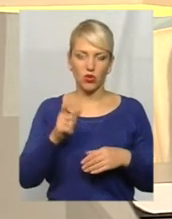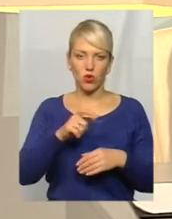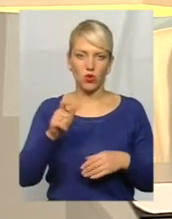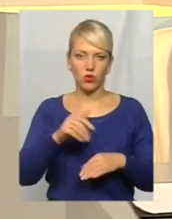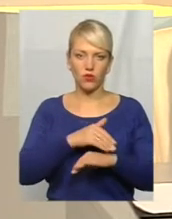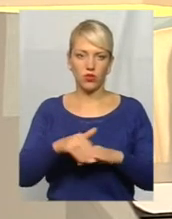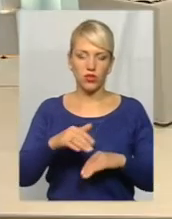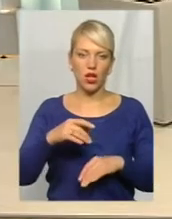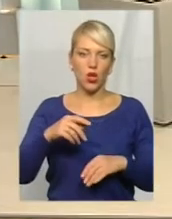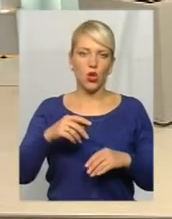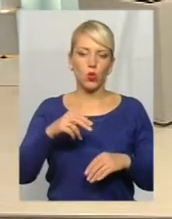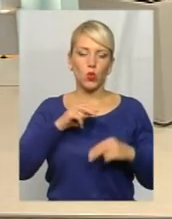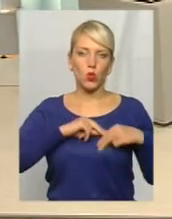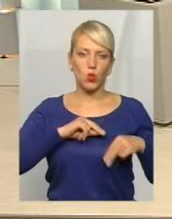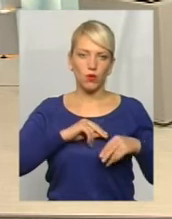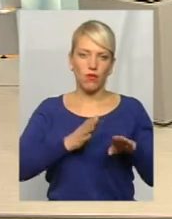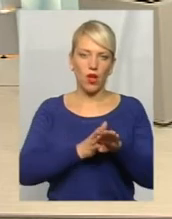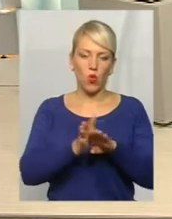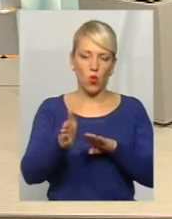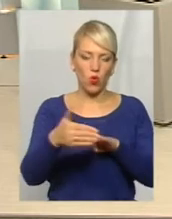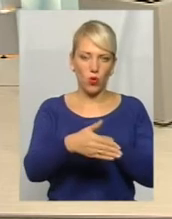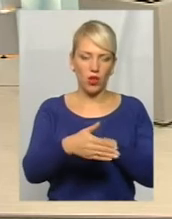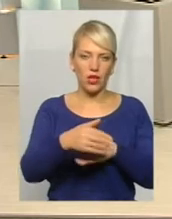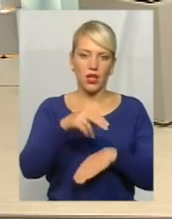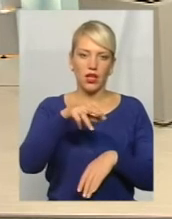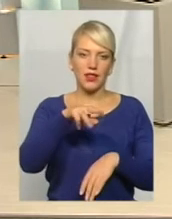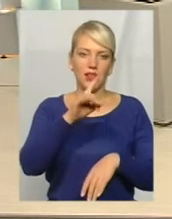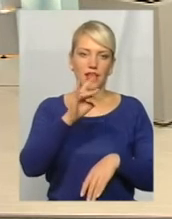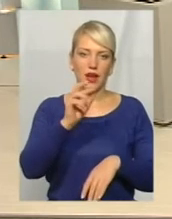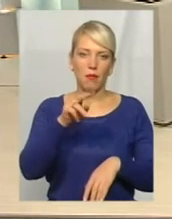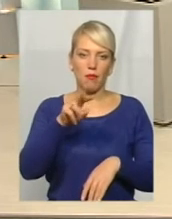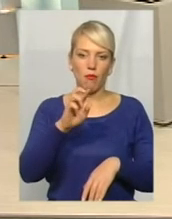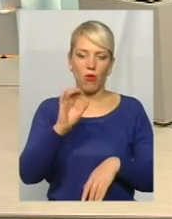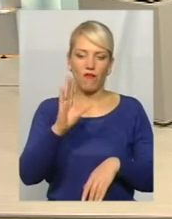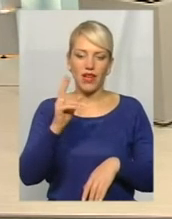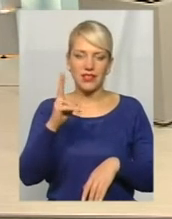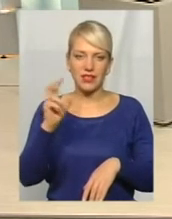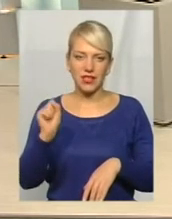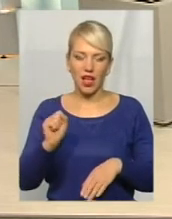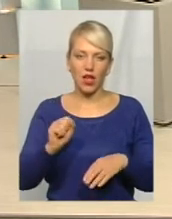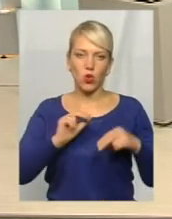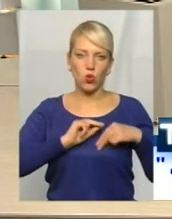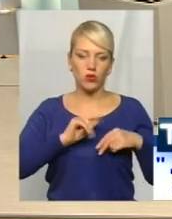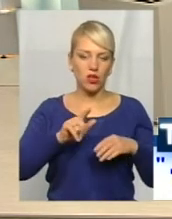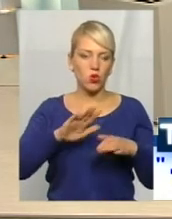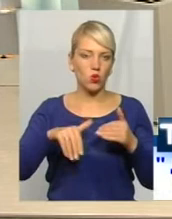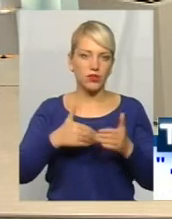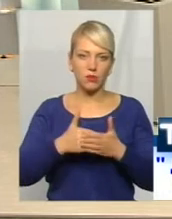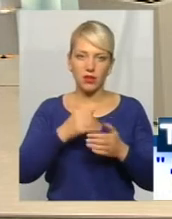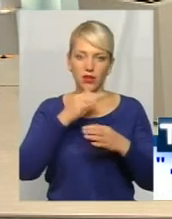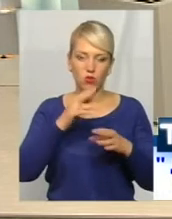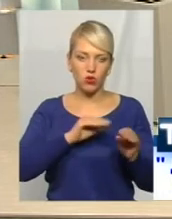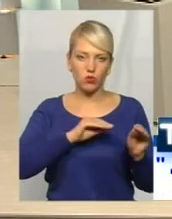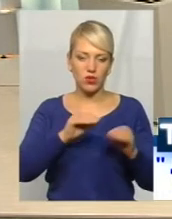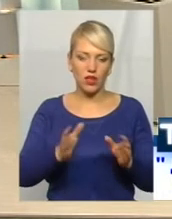у вулиці Трудової і Марії Трімбаєвської. Там не можуть поставити на контейнера. Мусор люди